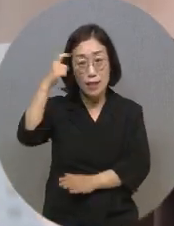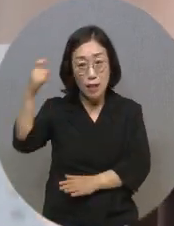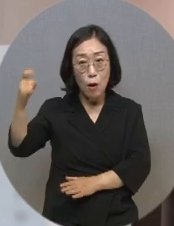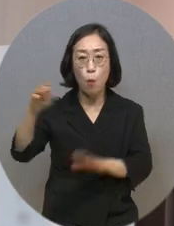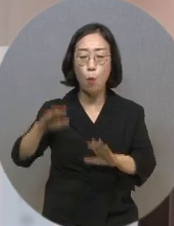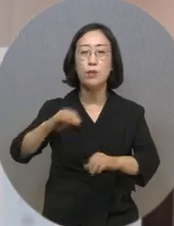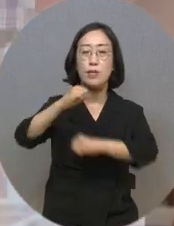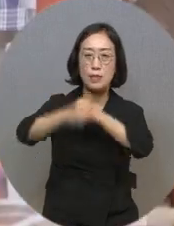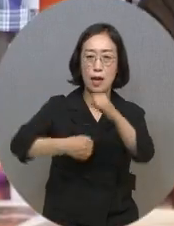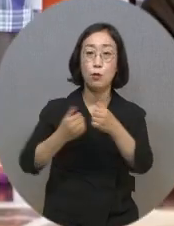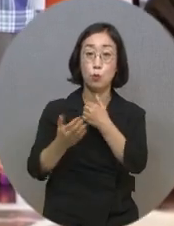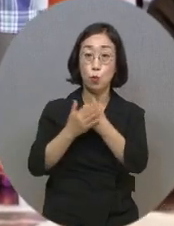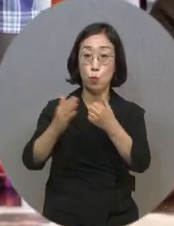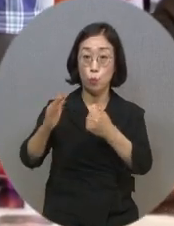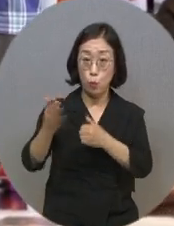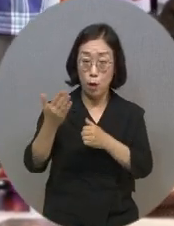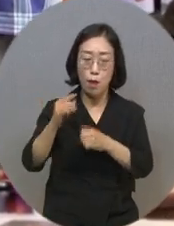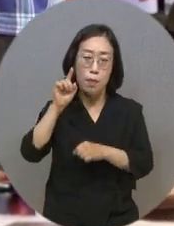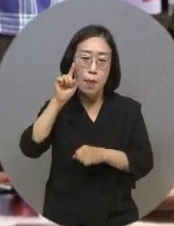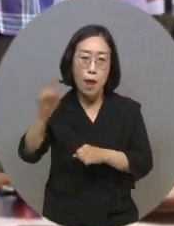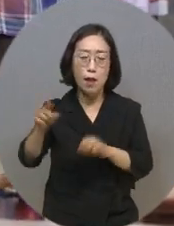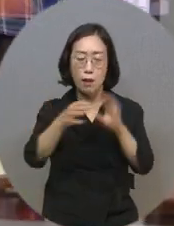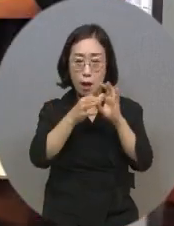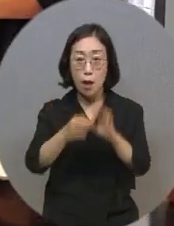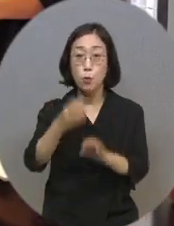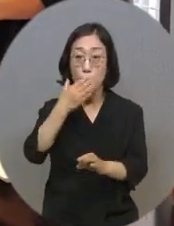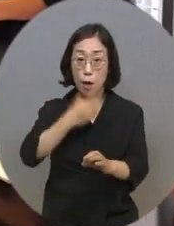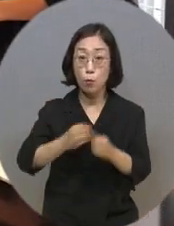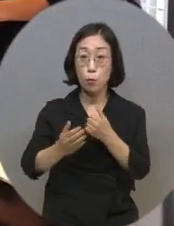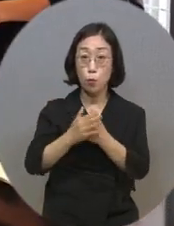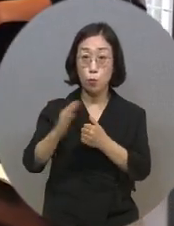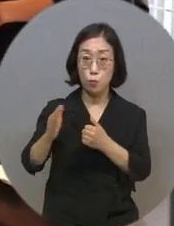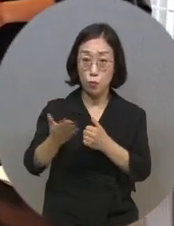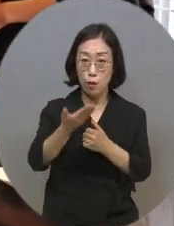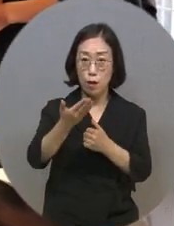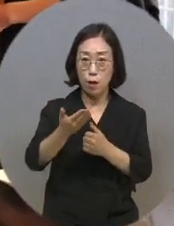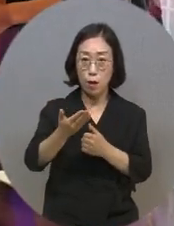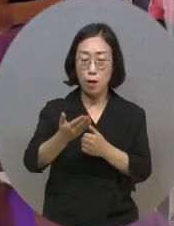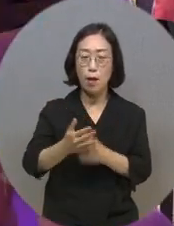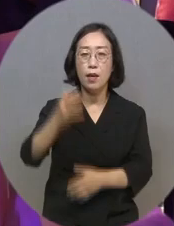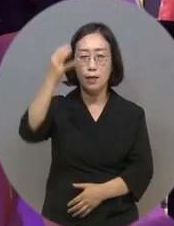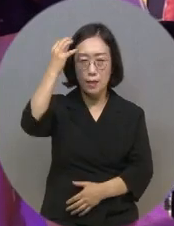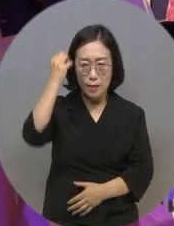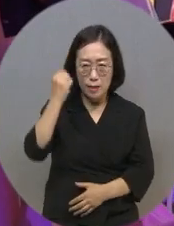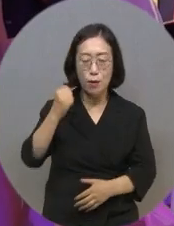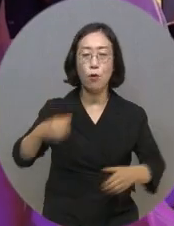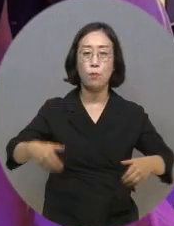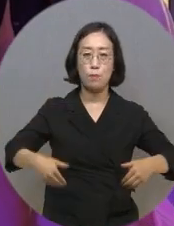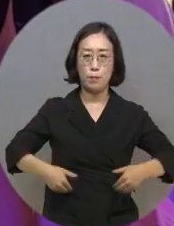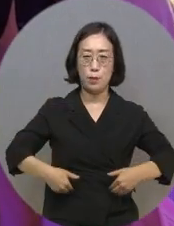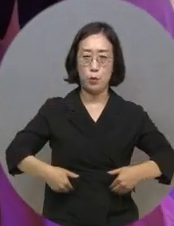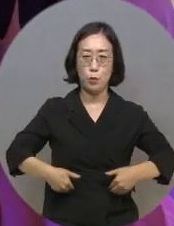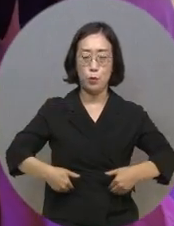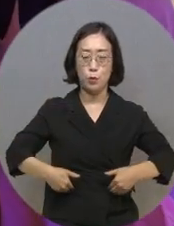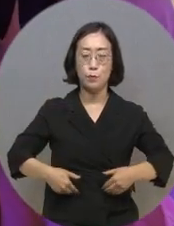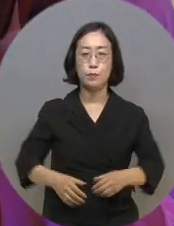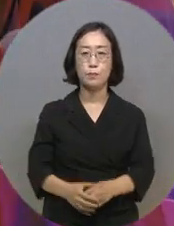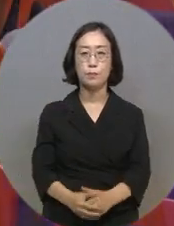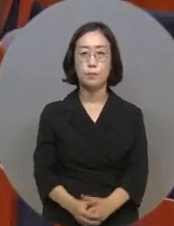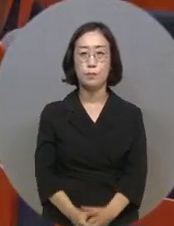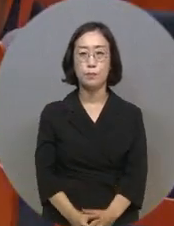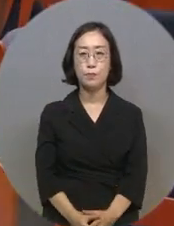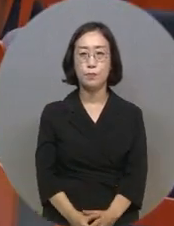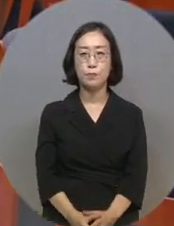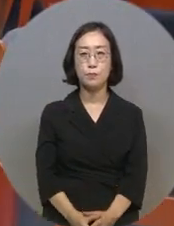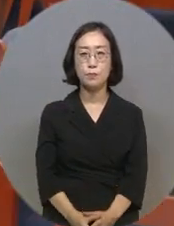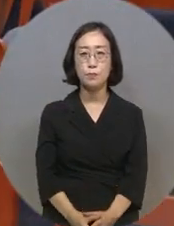자유를 지탱해 주며 내일에 행복을 가능케 해준다는 사실을 잊지 말아야 할 것입니다 복지 tv 경기방송